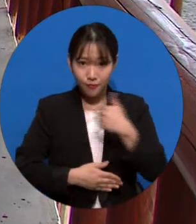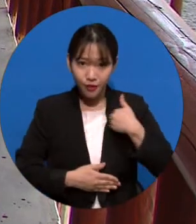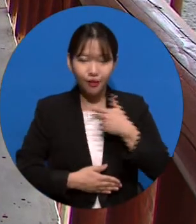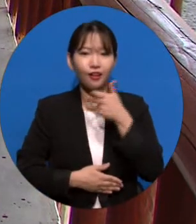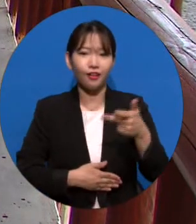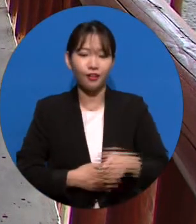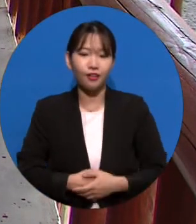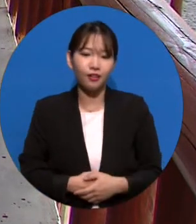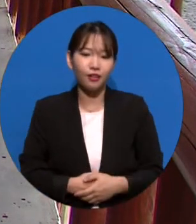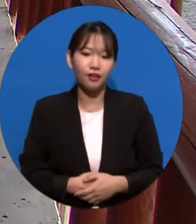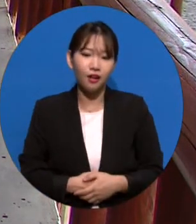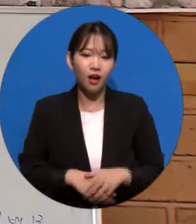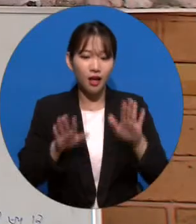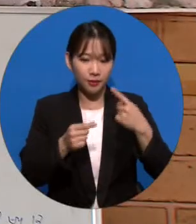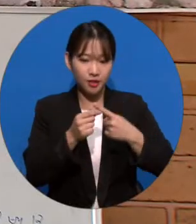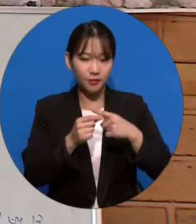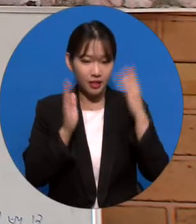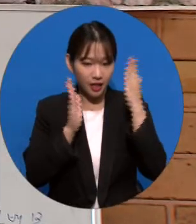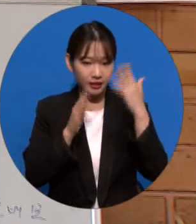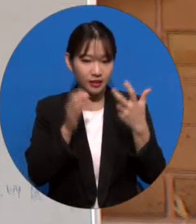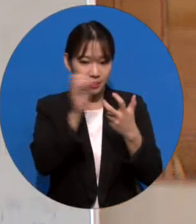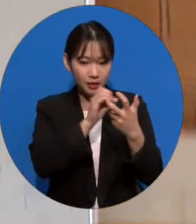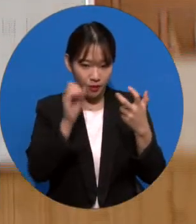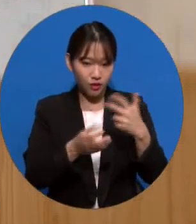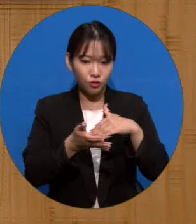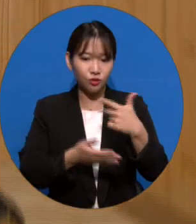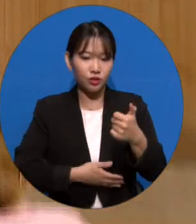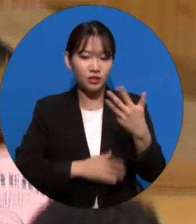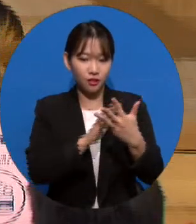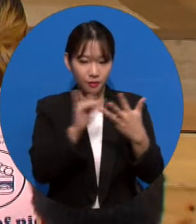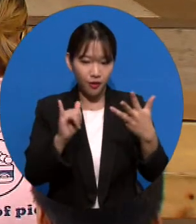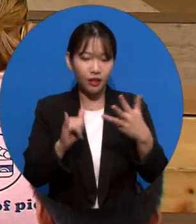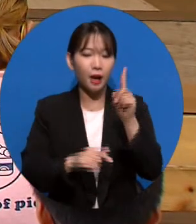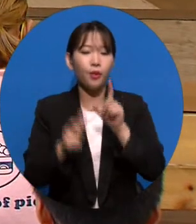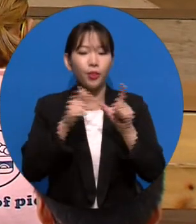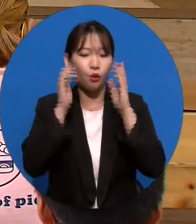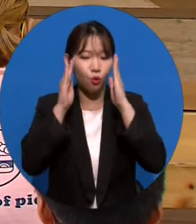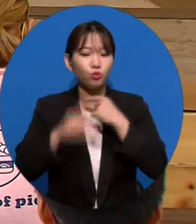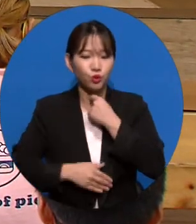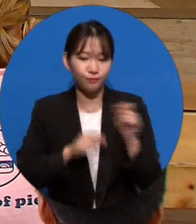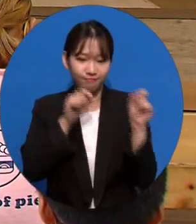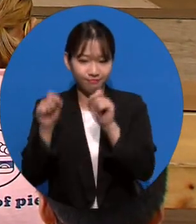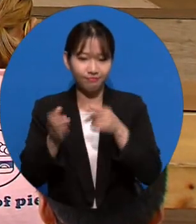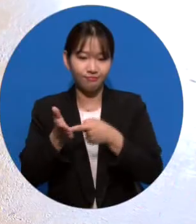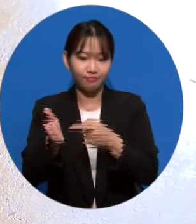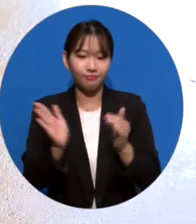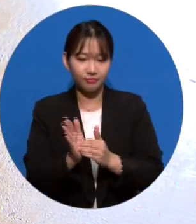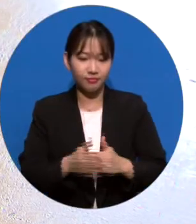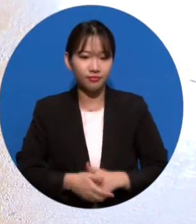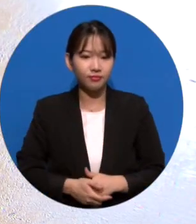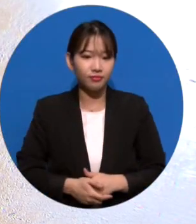높습니다. 이번 일기 유학생의 70%인 58명이 한 학기 더 유학을 연장했습니다.